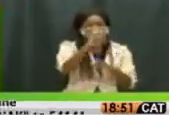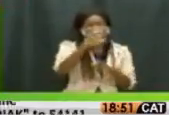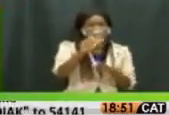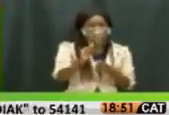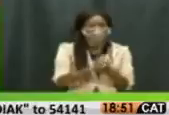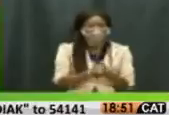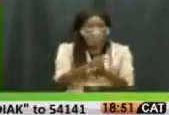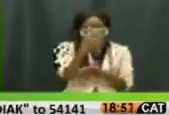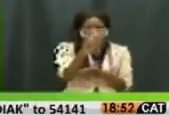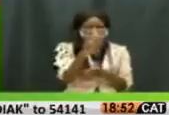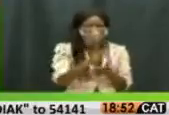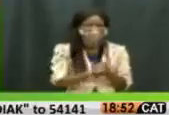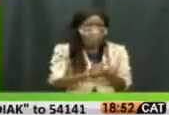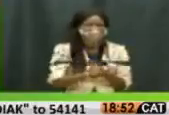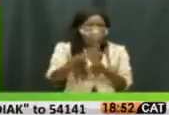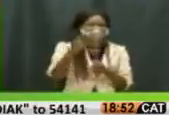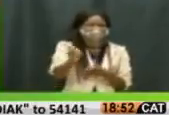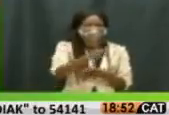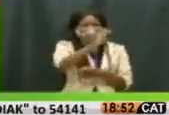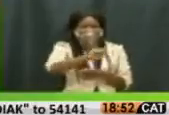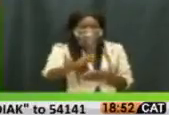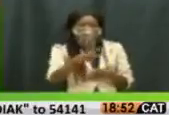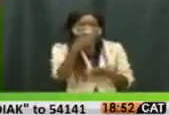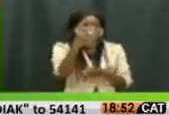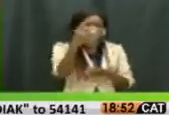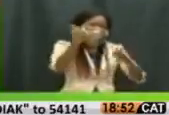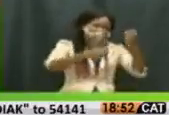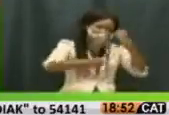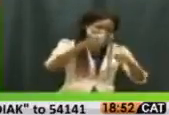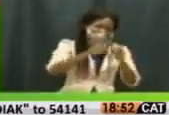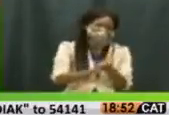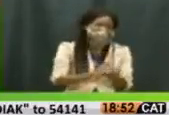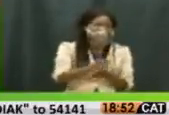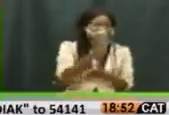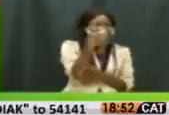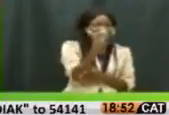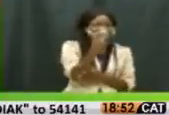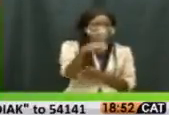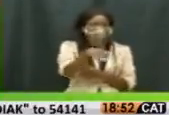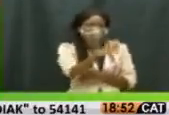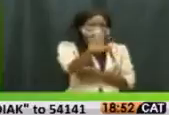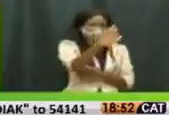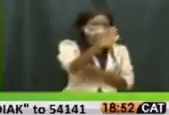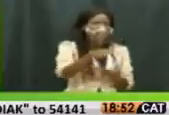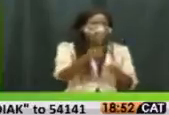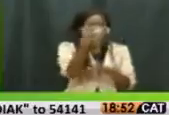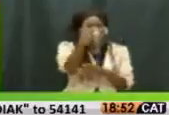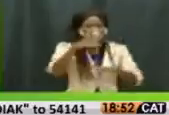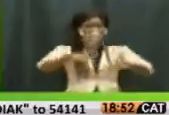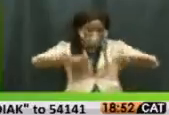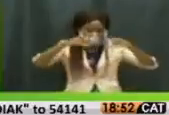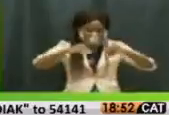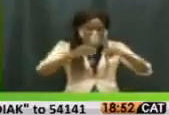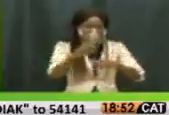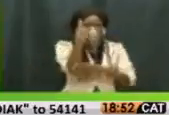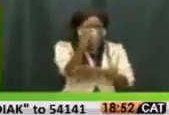Dowa ndi Ncheu ndipo 1 ku boma lililonse la Chikwawa Mchinji ndi